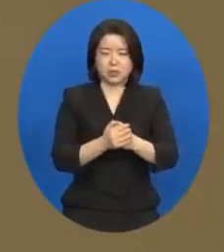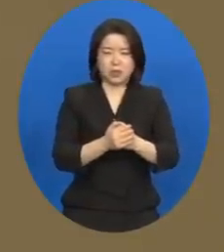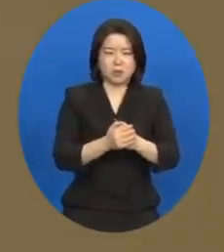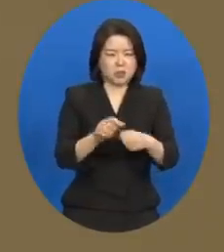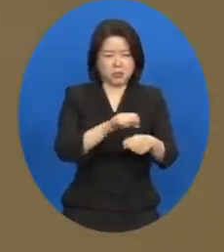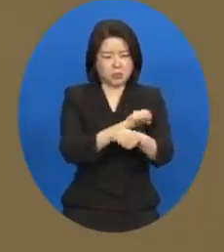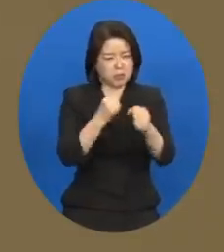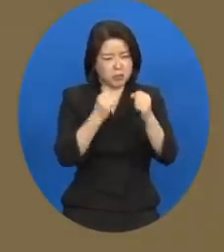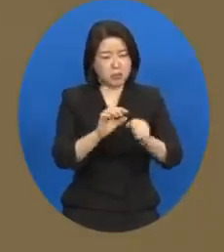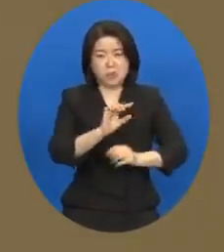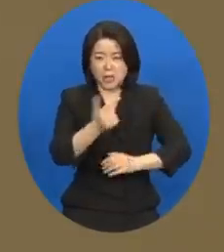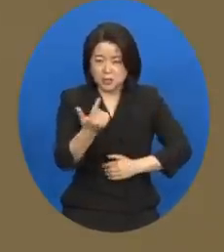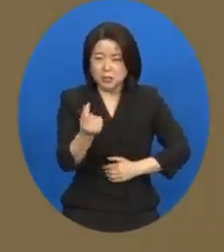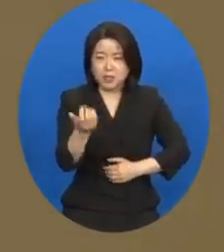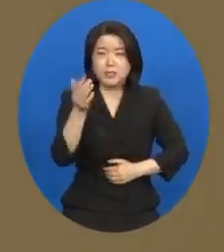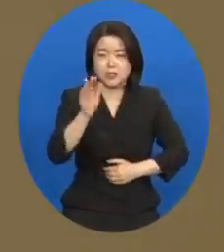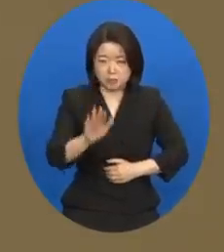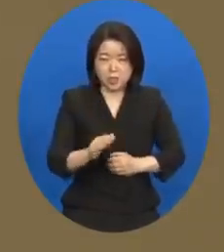보여도